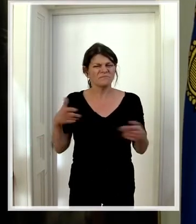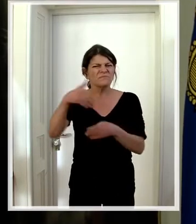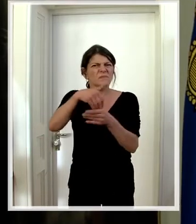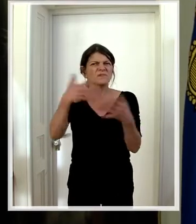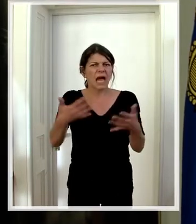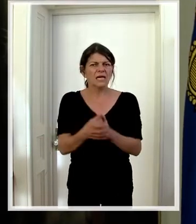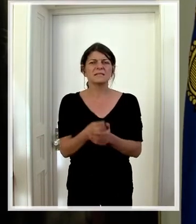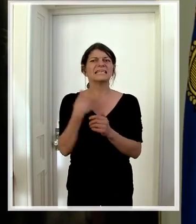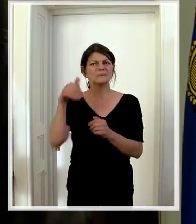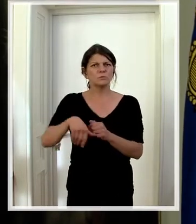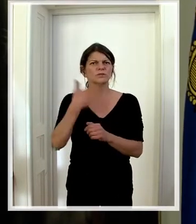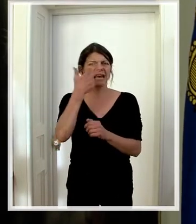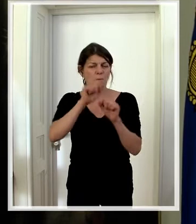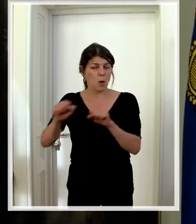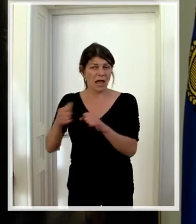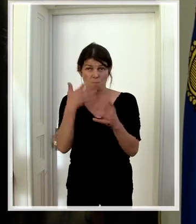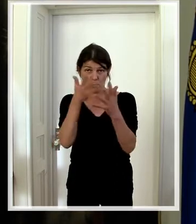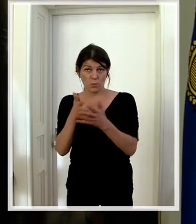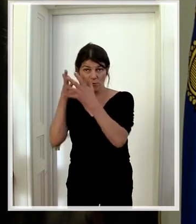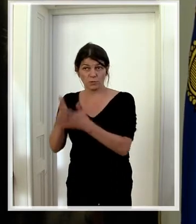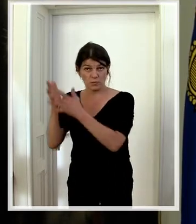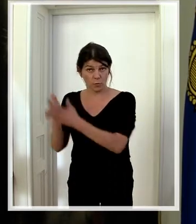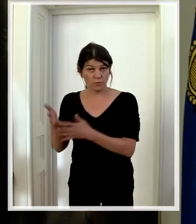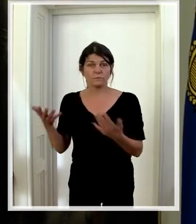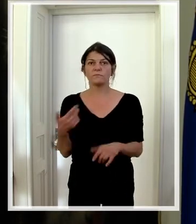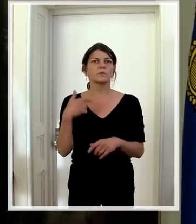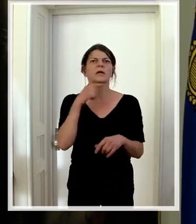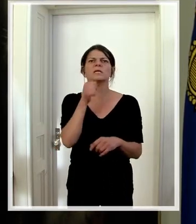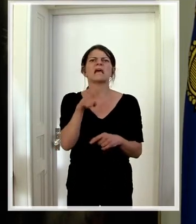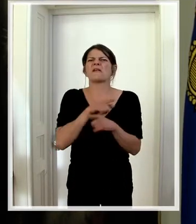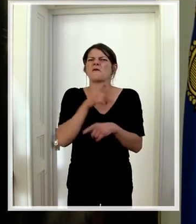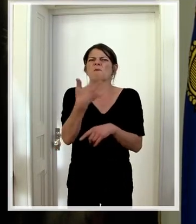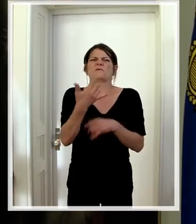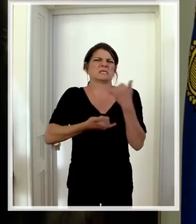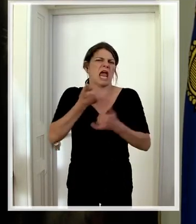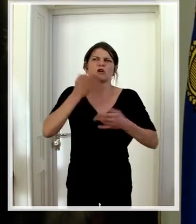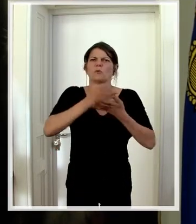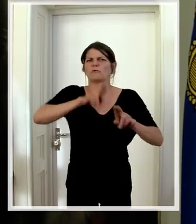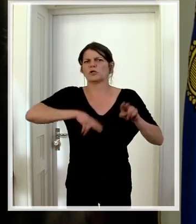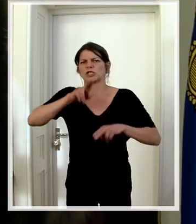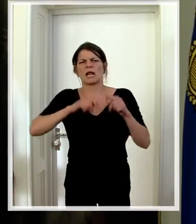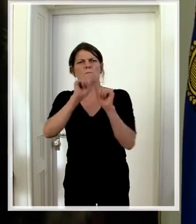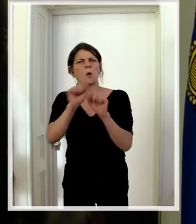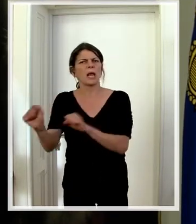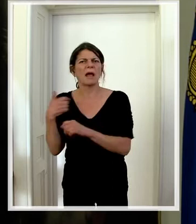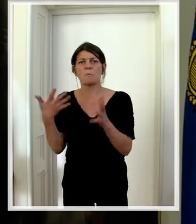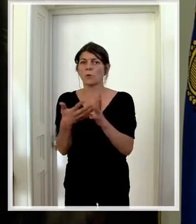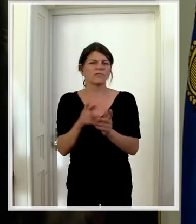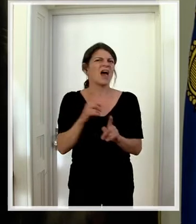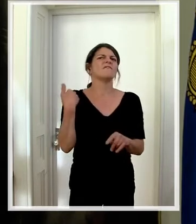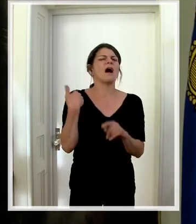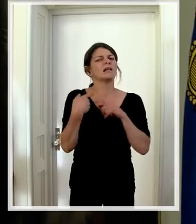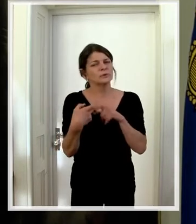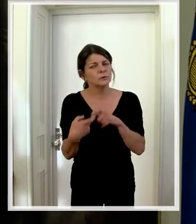die Varianten zu prüfen. Es ist natürlich bei weitem nicht so, dass man seit 50 Jahren die verschiedenen Varianten prüfen täte, sondern es hat immer mal wieder Diskussionen